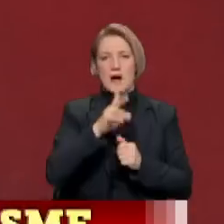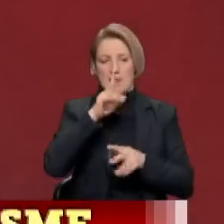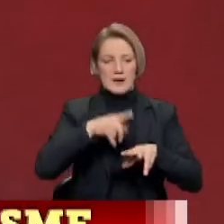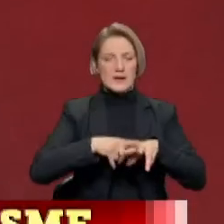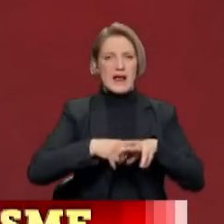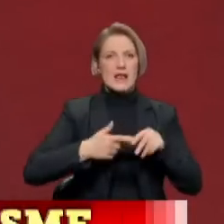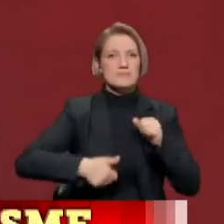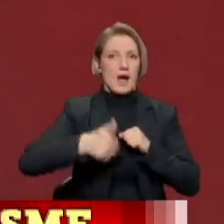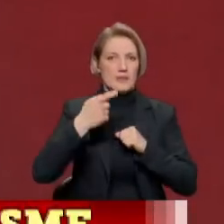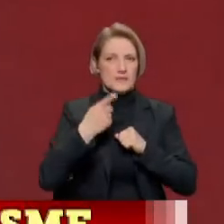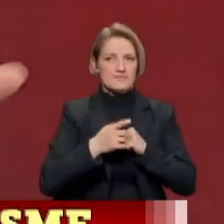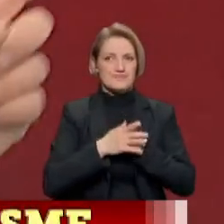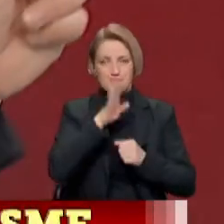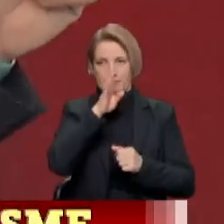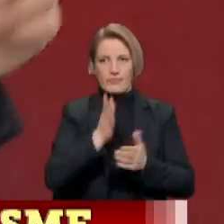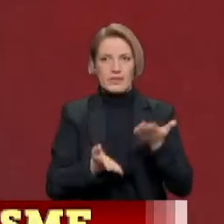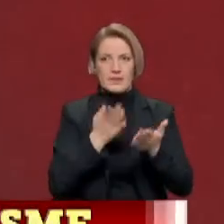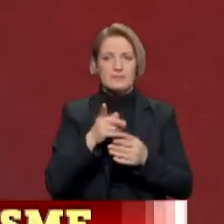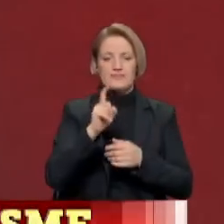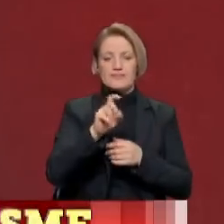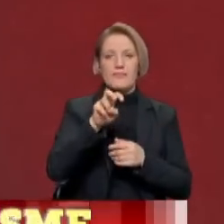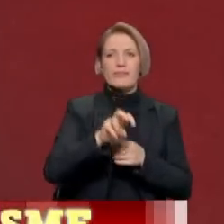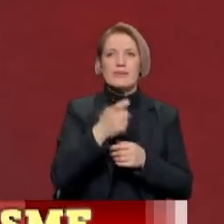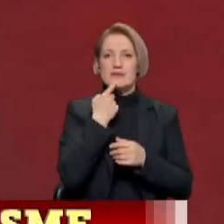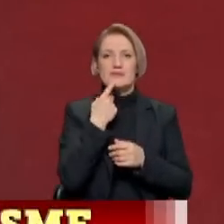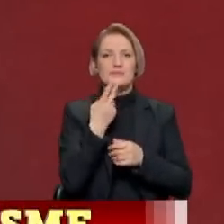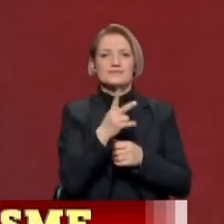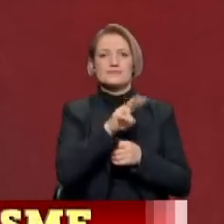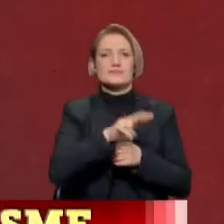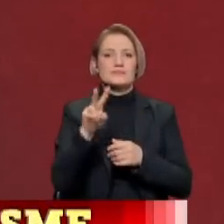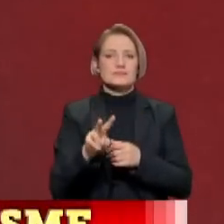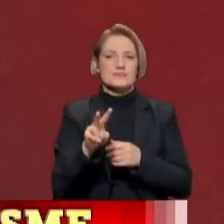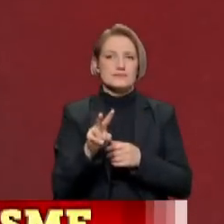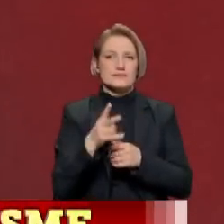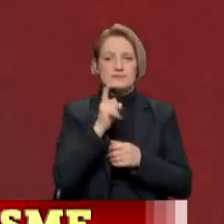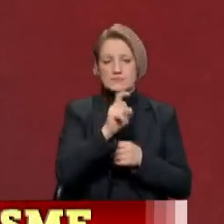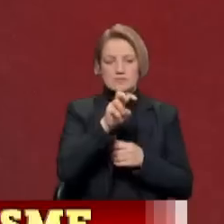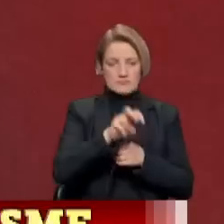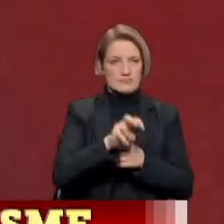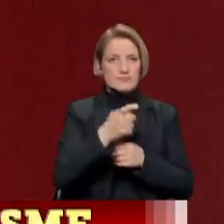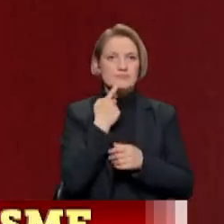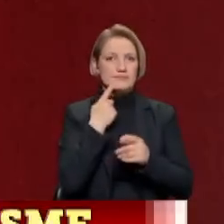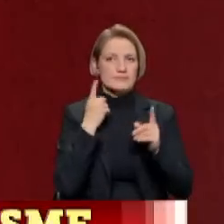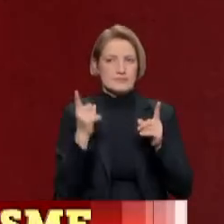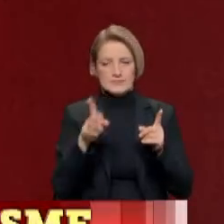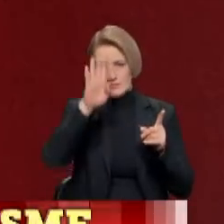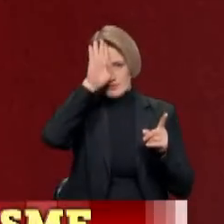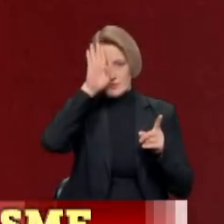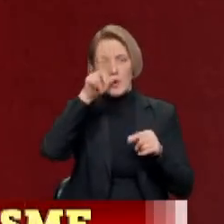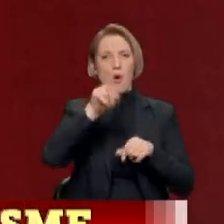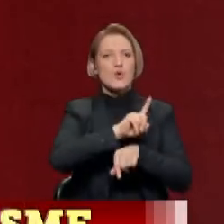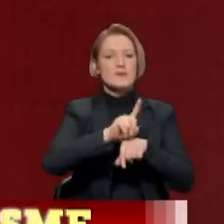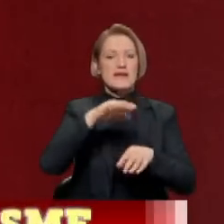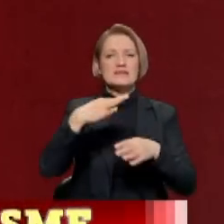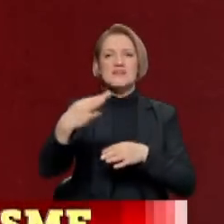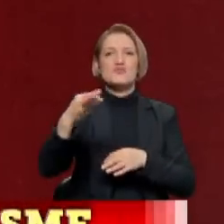sözleriyle başlayalım mı? Evet. Bir de bu kıyaslamayı yapabilir misiniz 98'de 2022'yi? 98'de İstanbul'un o zamanki